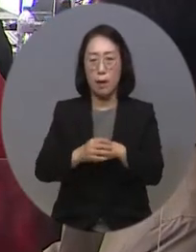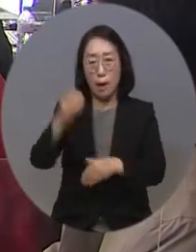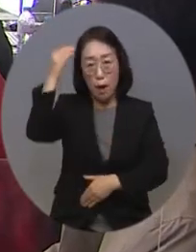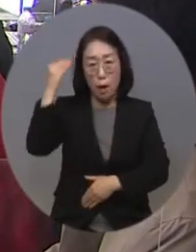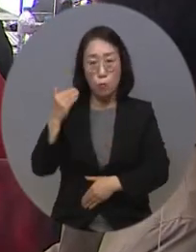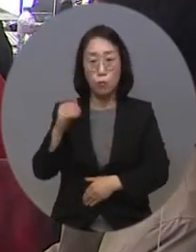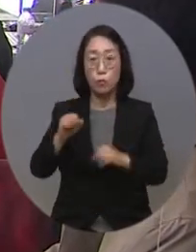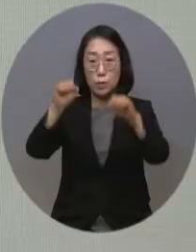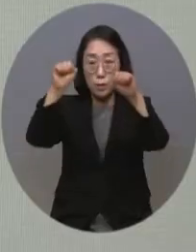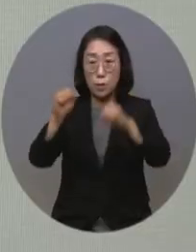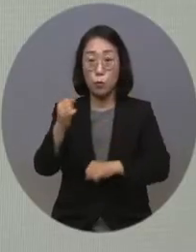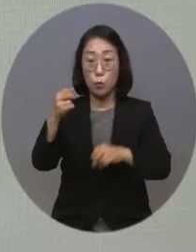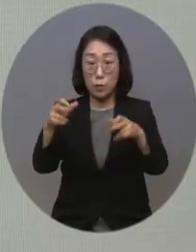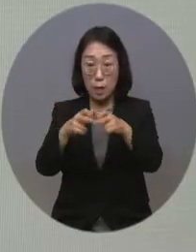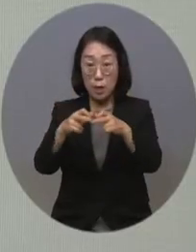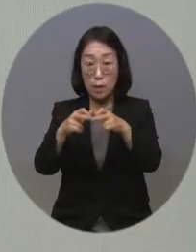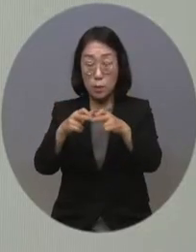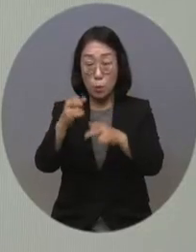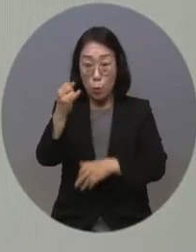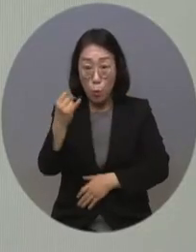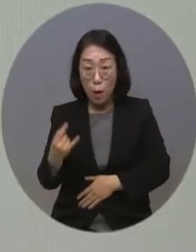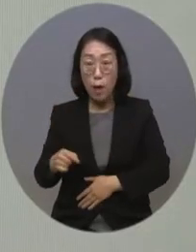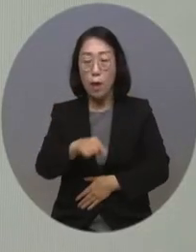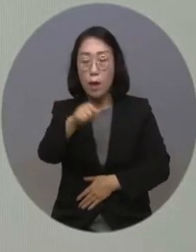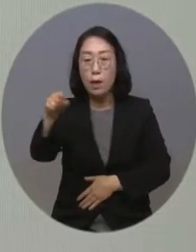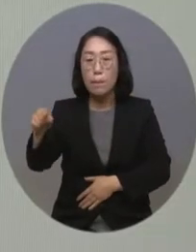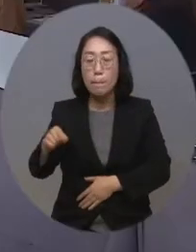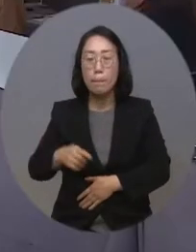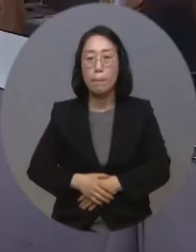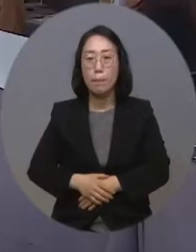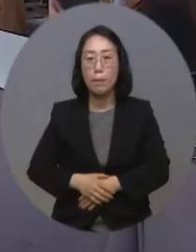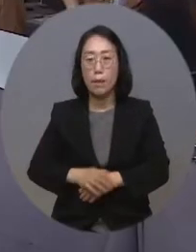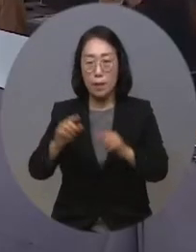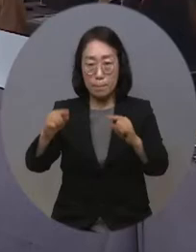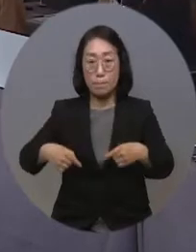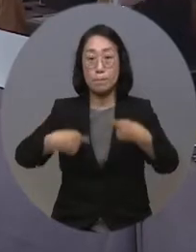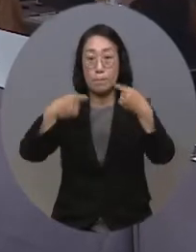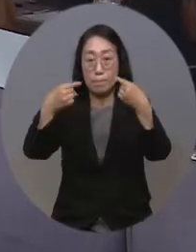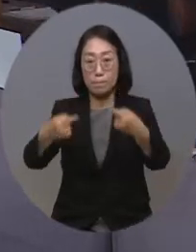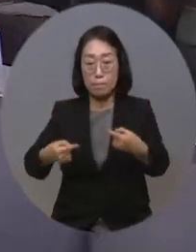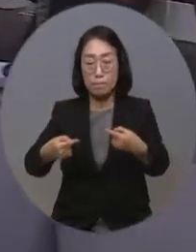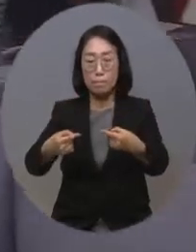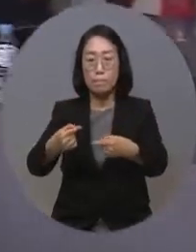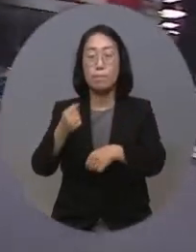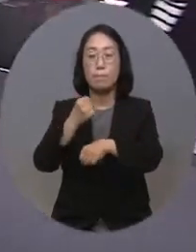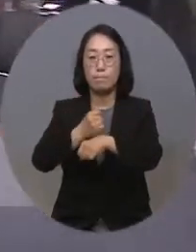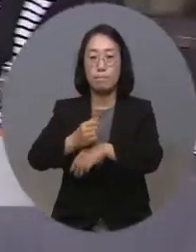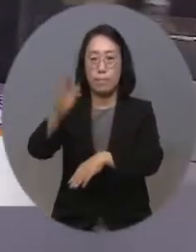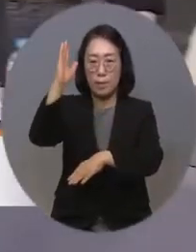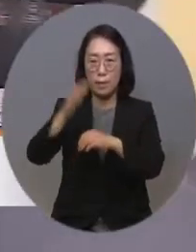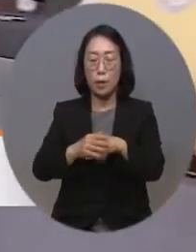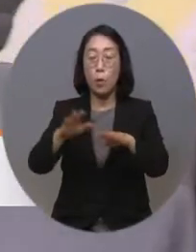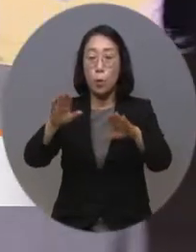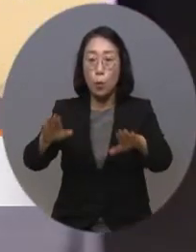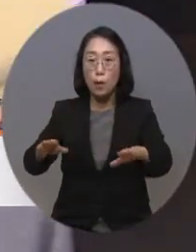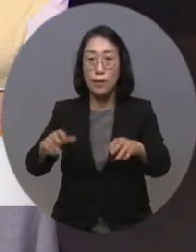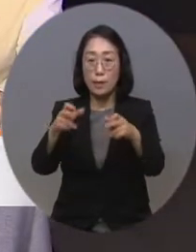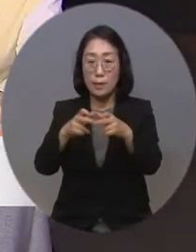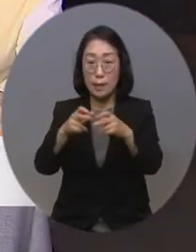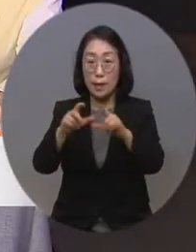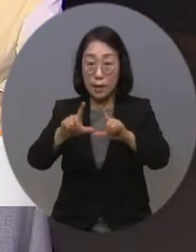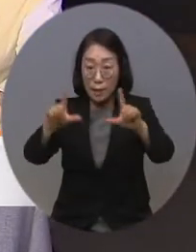대한장애인체육회는 지난해 12월 3일 세계 장애인의 날을 맞아 캠페인 동참을 선언했습니다. 올해는 장애인의 날을